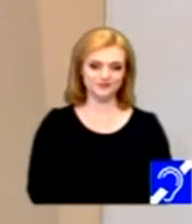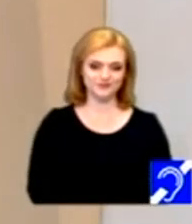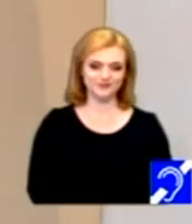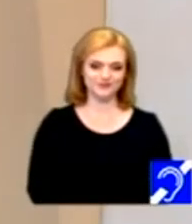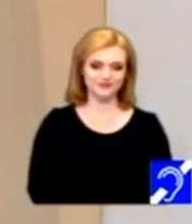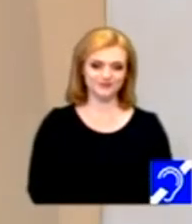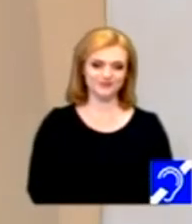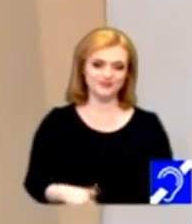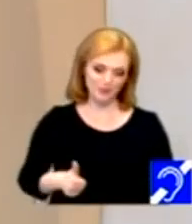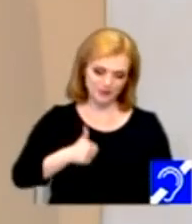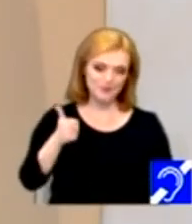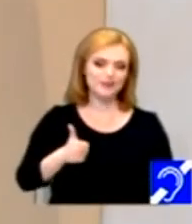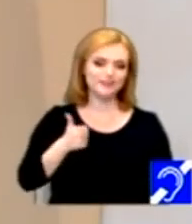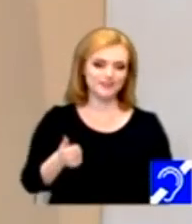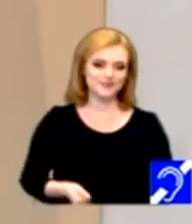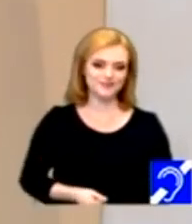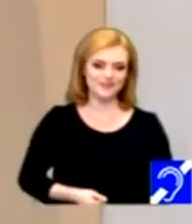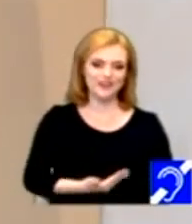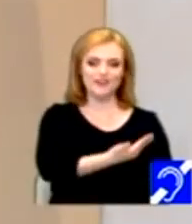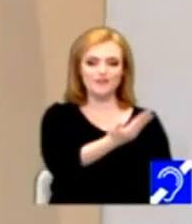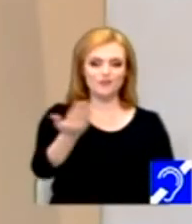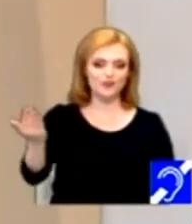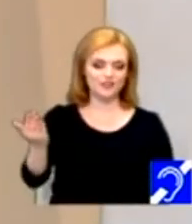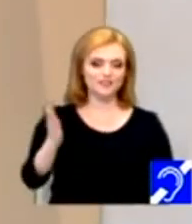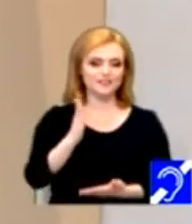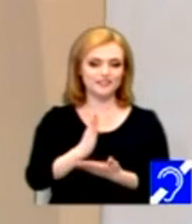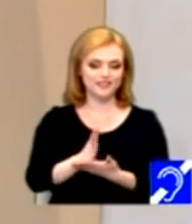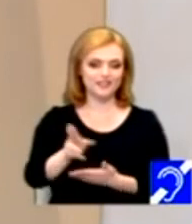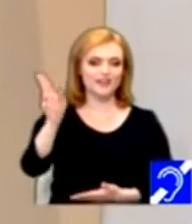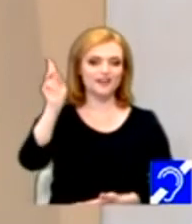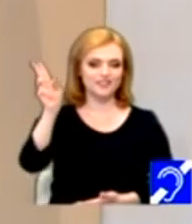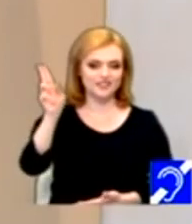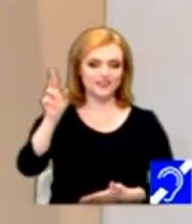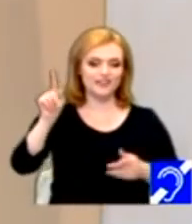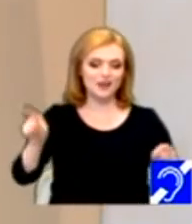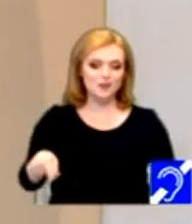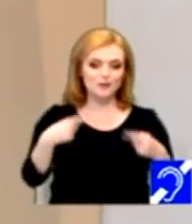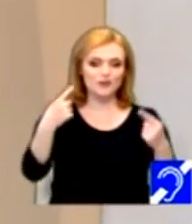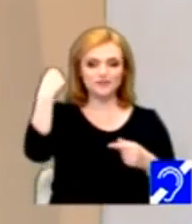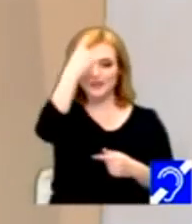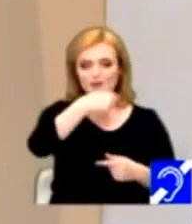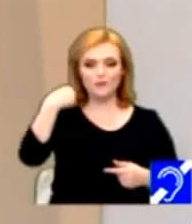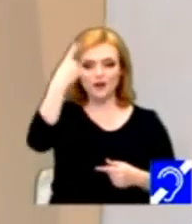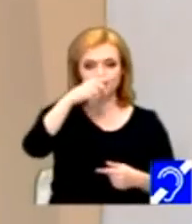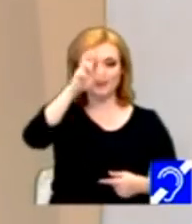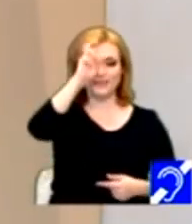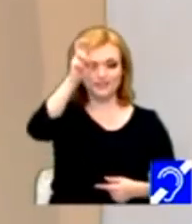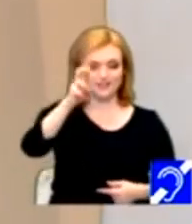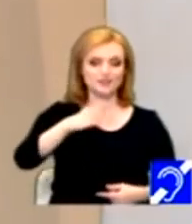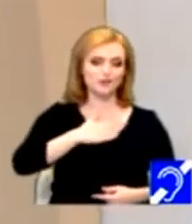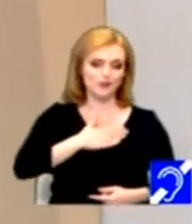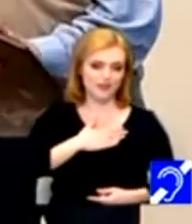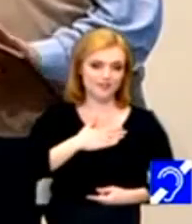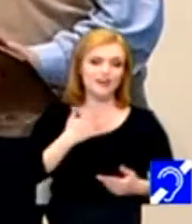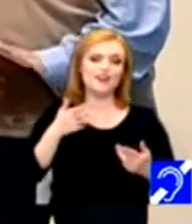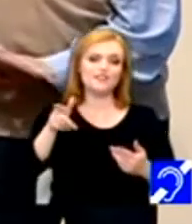și cu care noi ne mândrim. Dumneavoastră sunteți cei care promovați imaginea țării noastre, chiar dacă aveți o vârstă încă